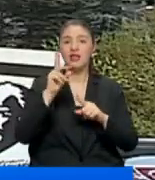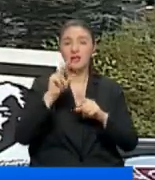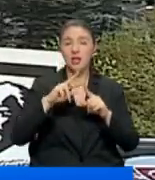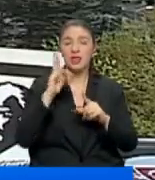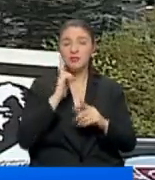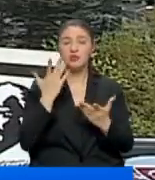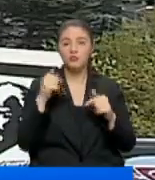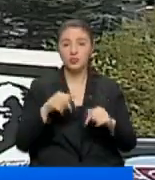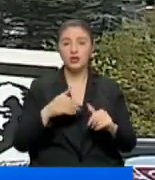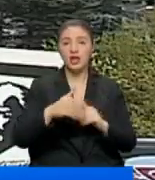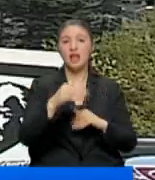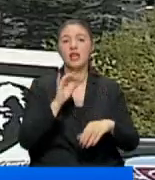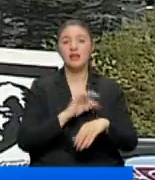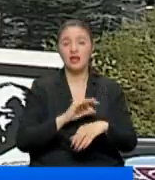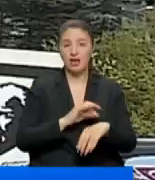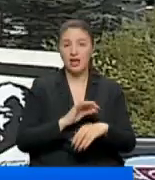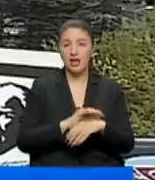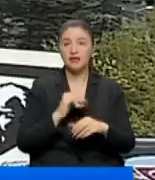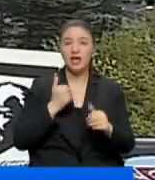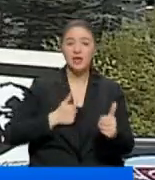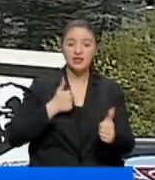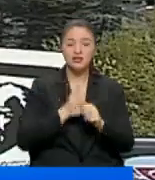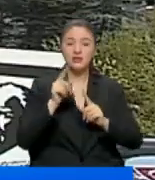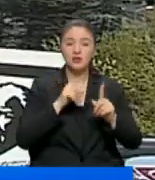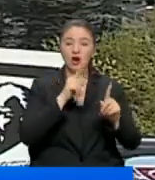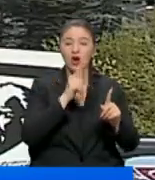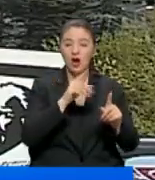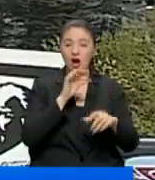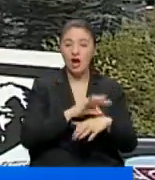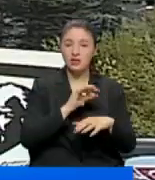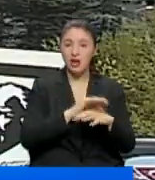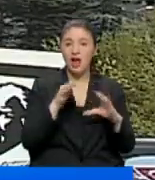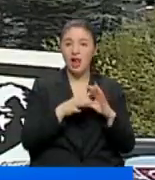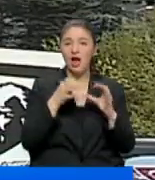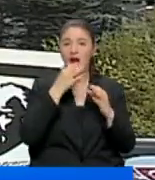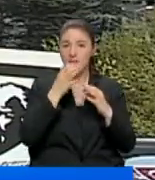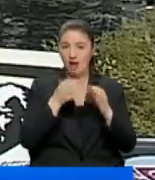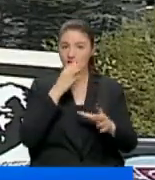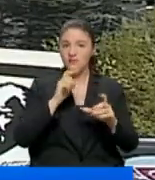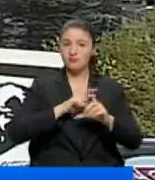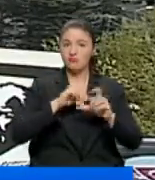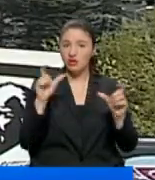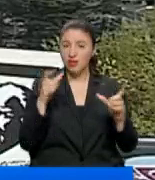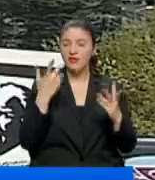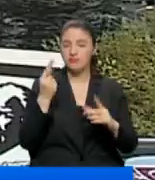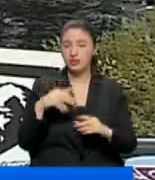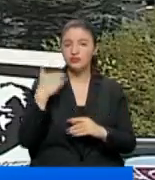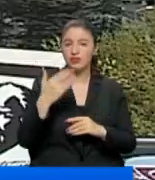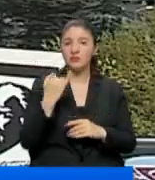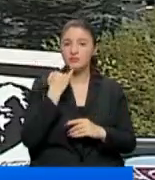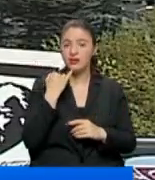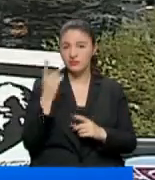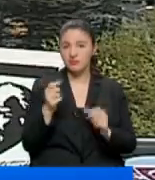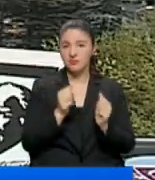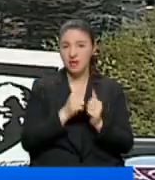Ki bugün ilerleyen dakikalarda Danıştay'daki o anlara ilişkin haberler, manşetler ve biraz sonra konuğumla